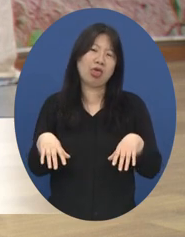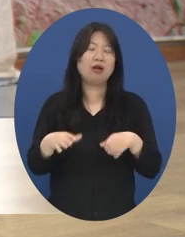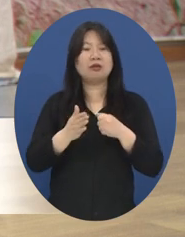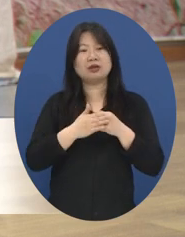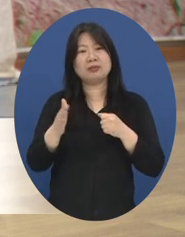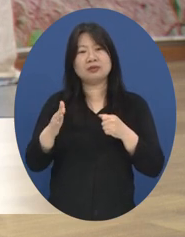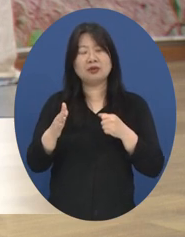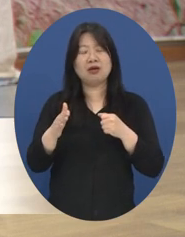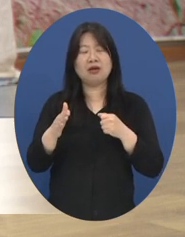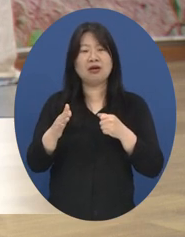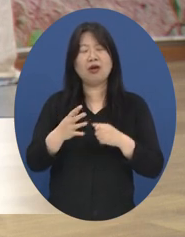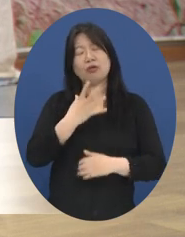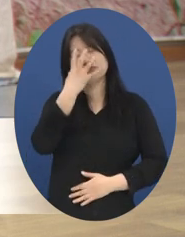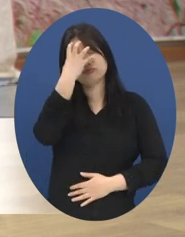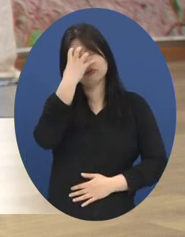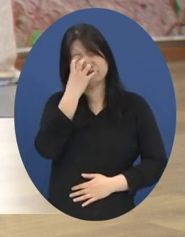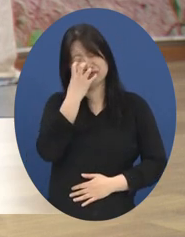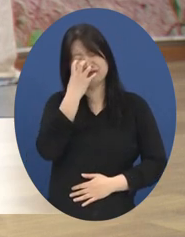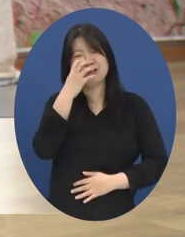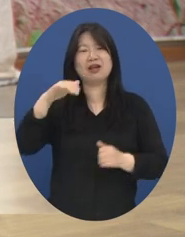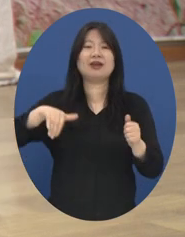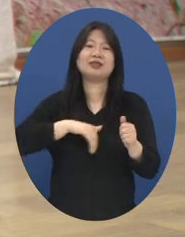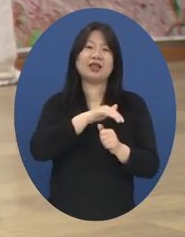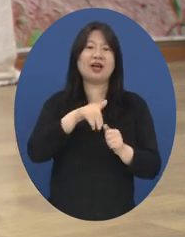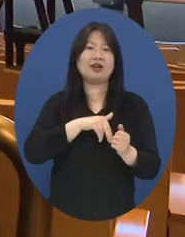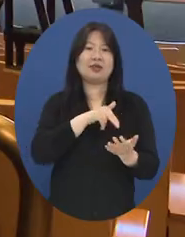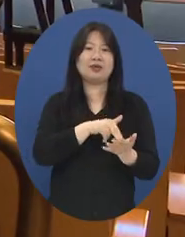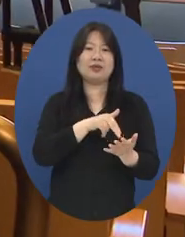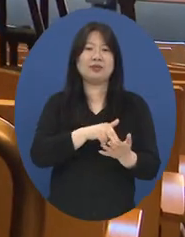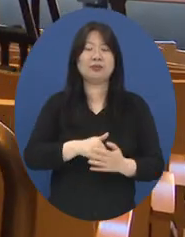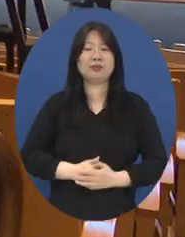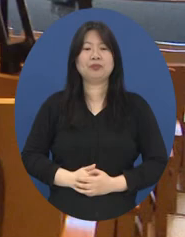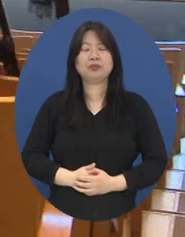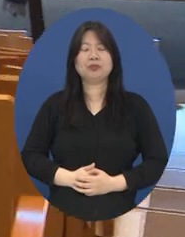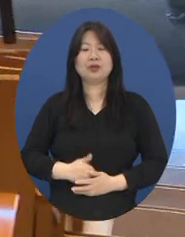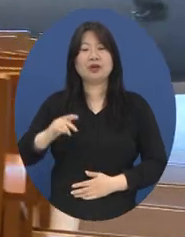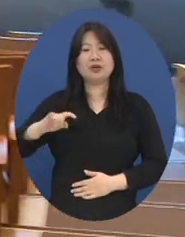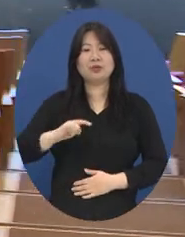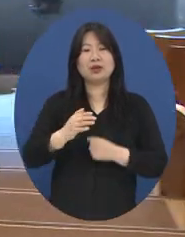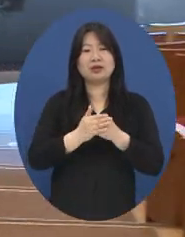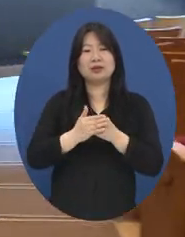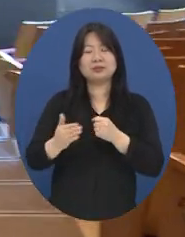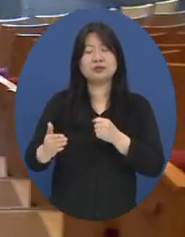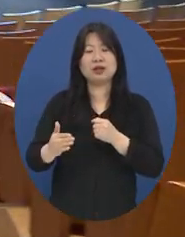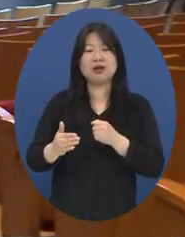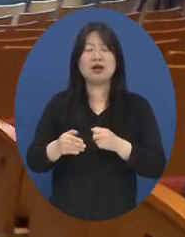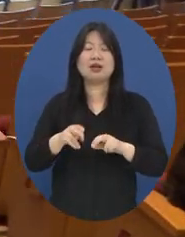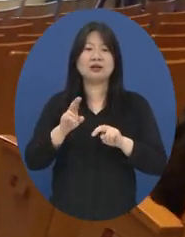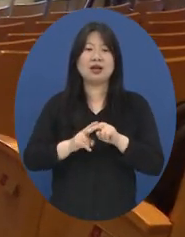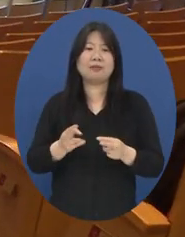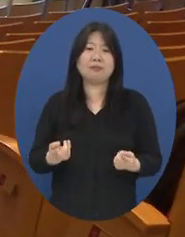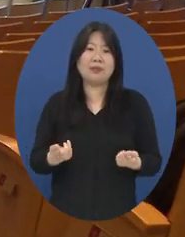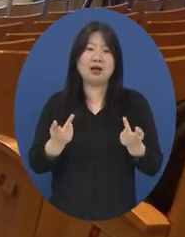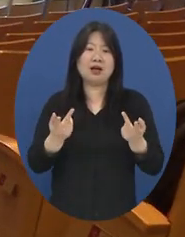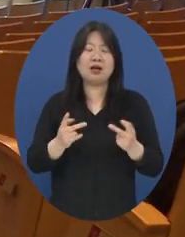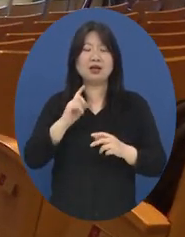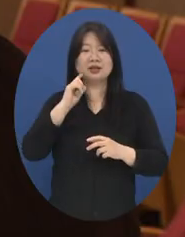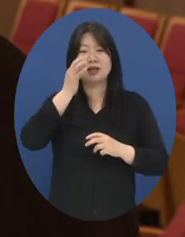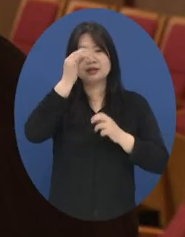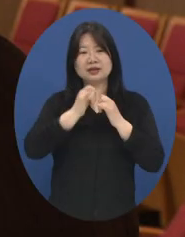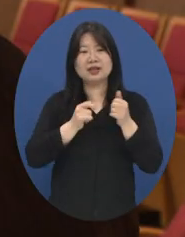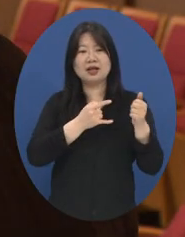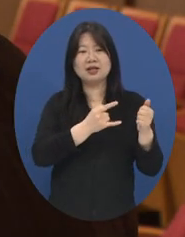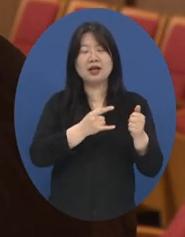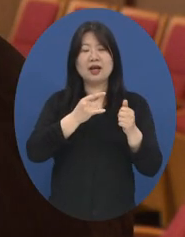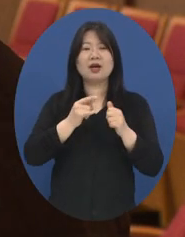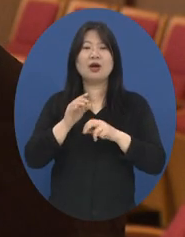좀 무기력하고 조금 우울한 그런 상황인 것 같아요. 코로나19로 살자리를 잃은 예술인들을 위해 경기도가 예술